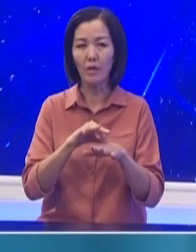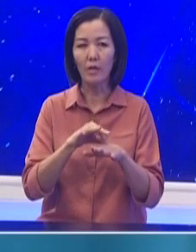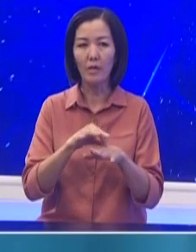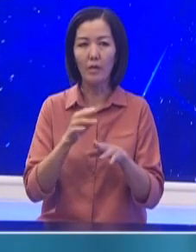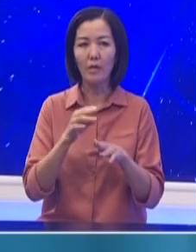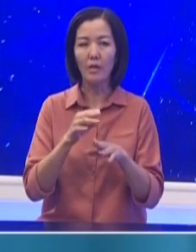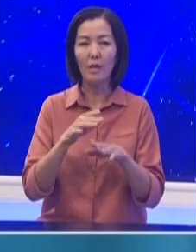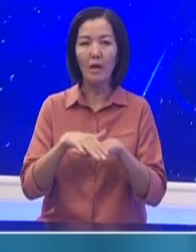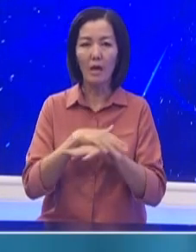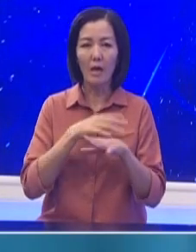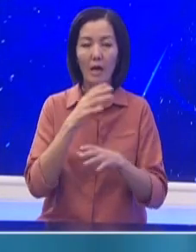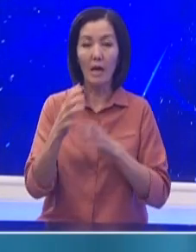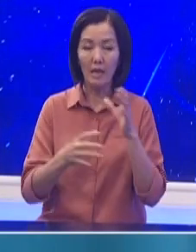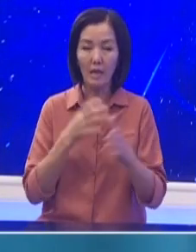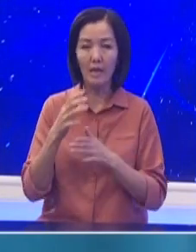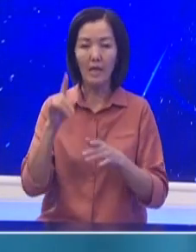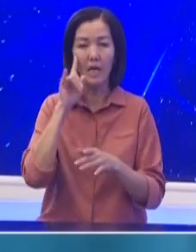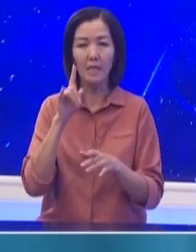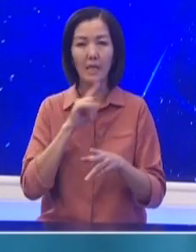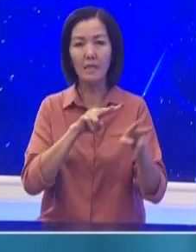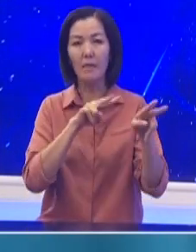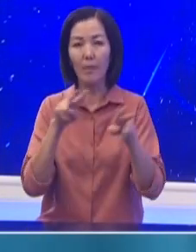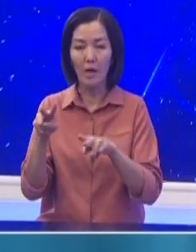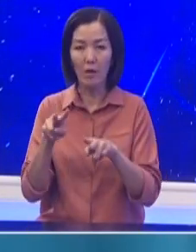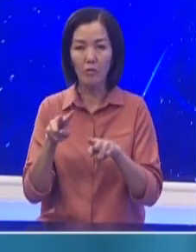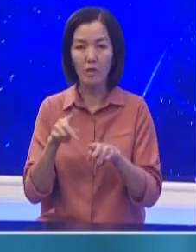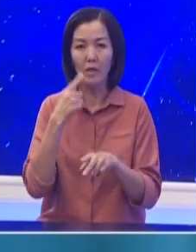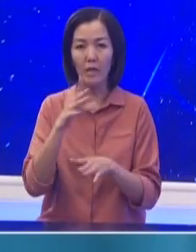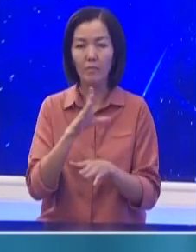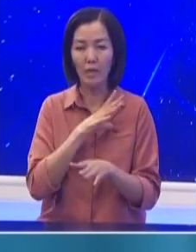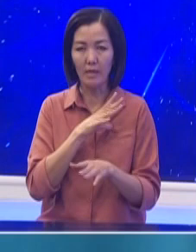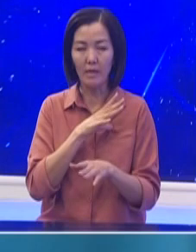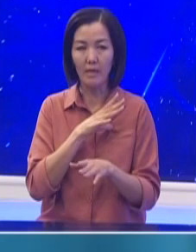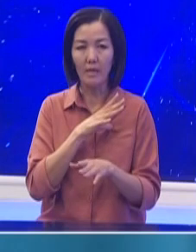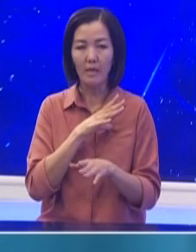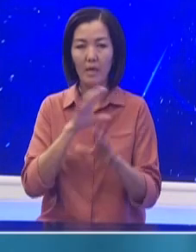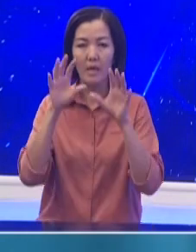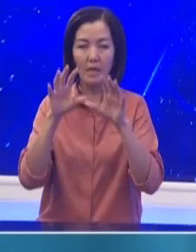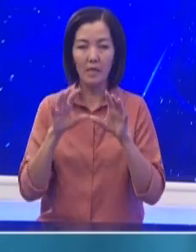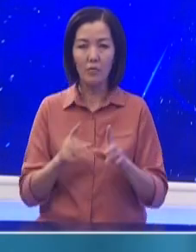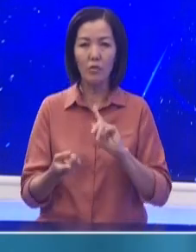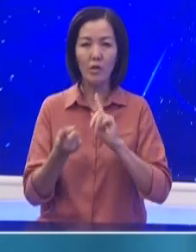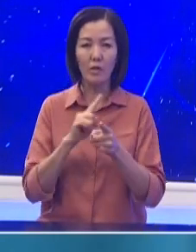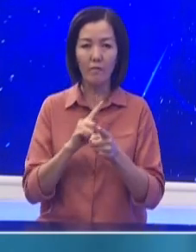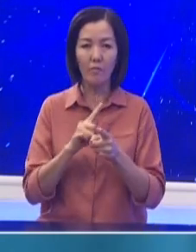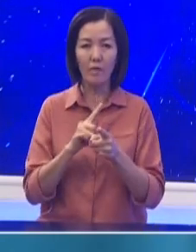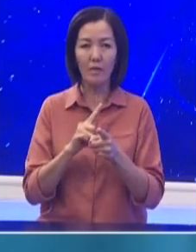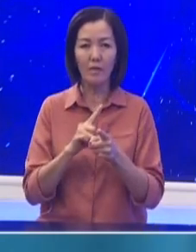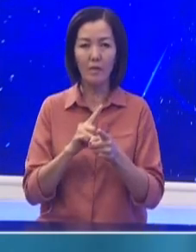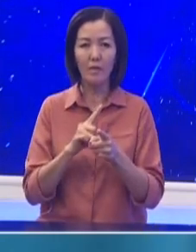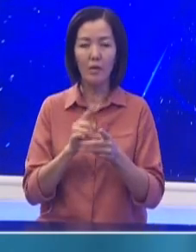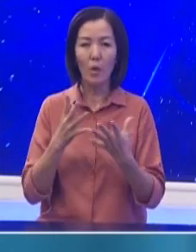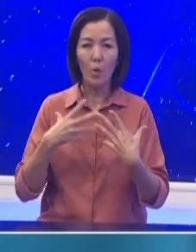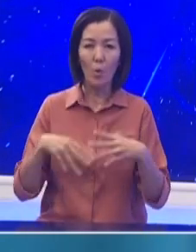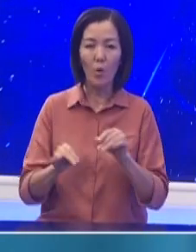Мұны халықаралық және отандық байқаушылар да айтып жатыр. Конституциялық реформалар қоғамда